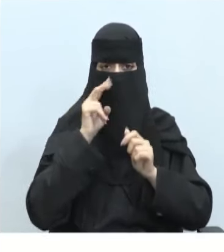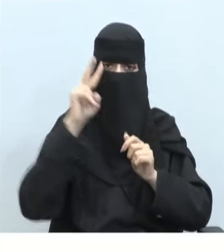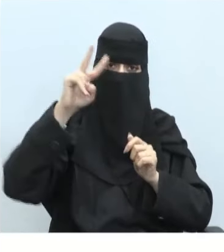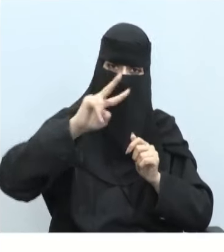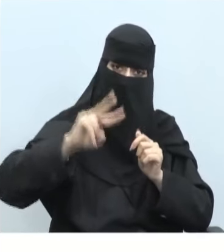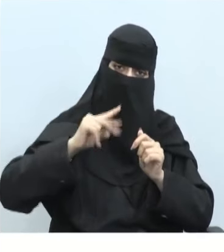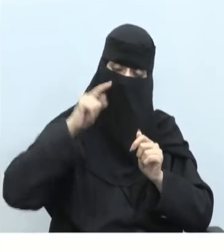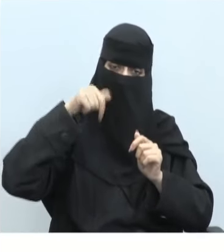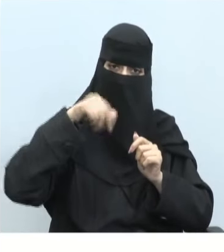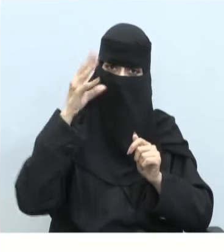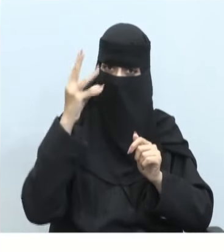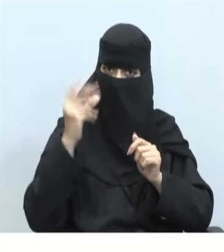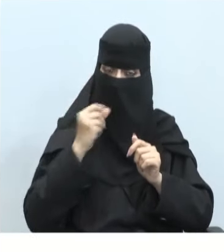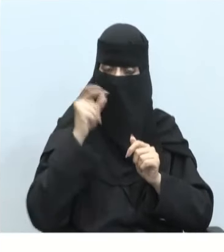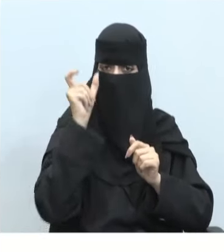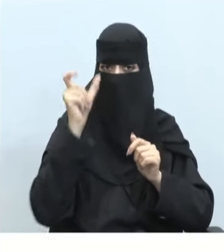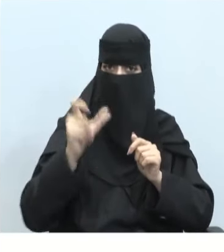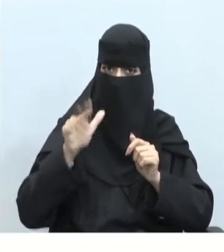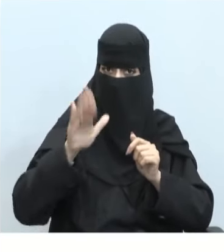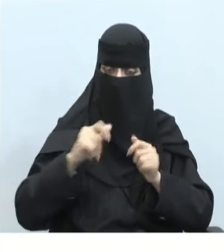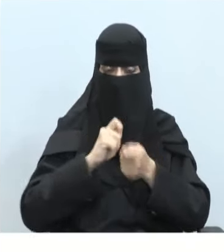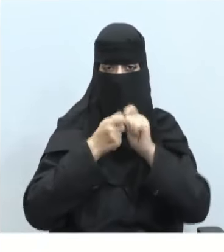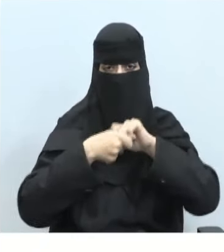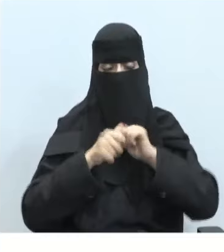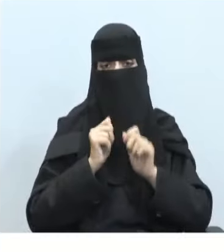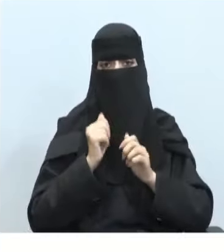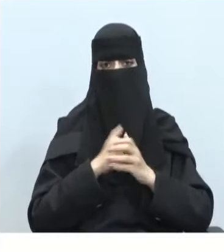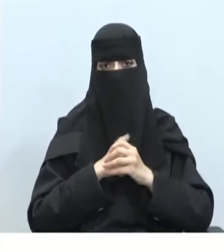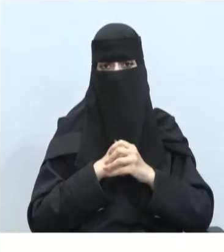قراءه الارقام او الكلمات التي عدلت